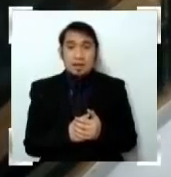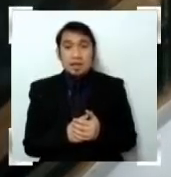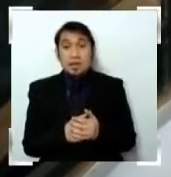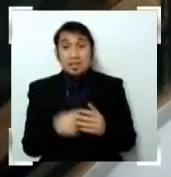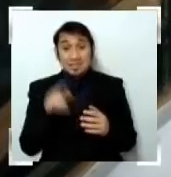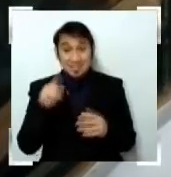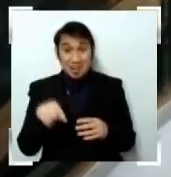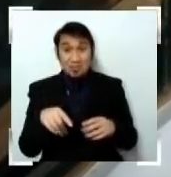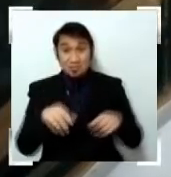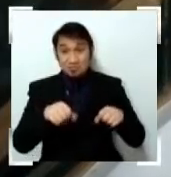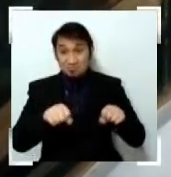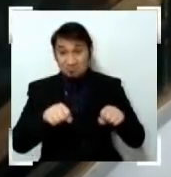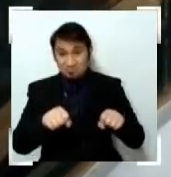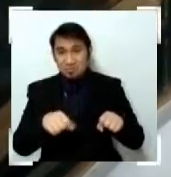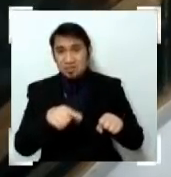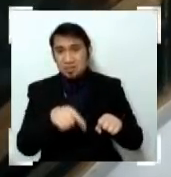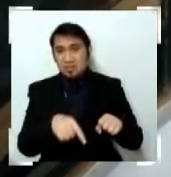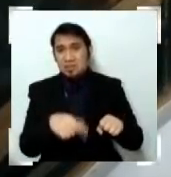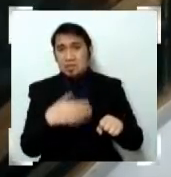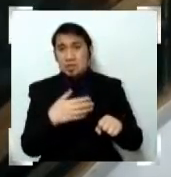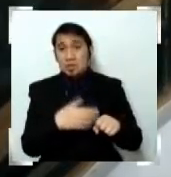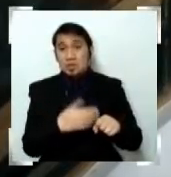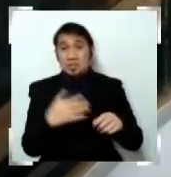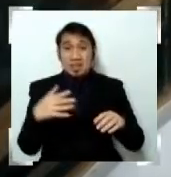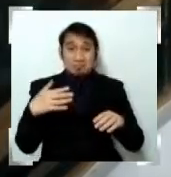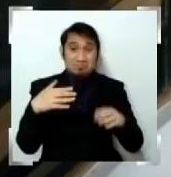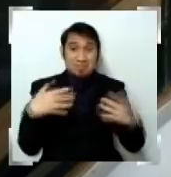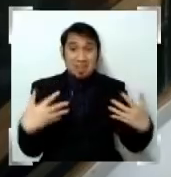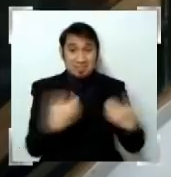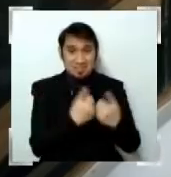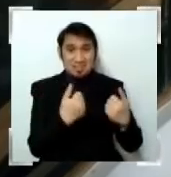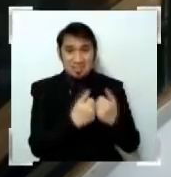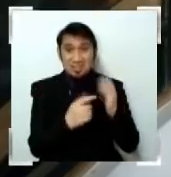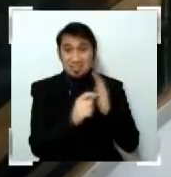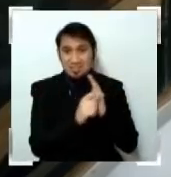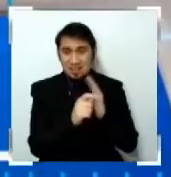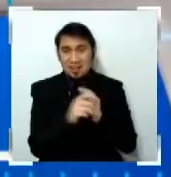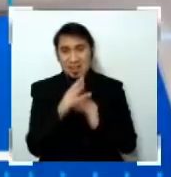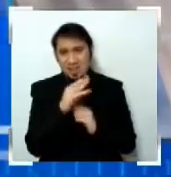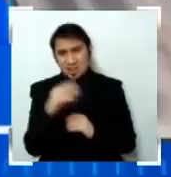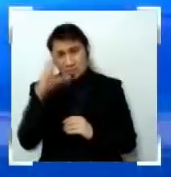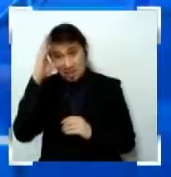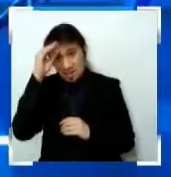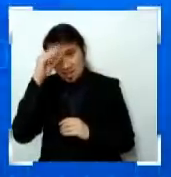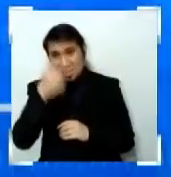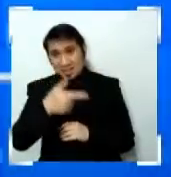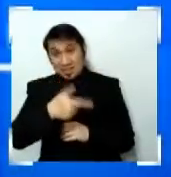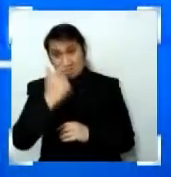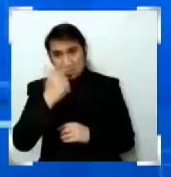lalaking malapitang binaril sa Maynila. Narito na ang mabilis na sulyap sa iba pang mga balita.